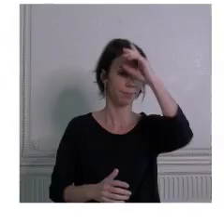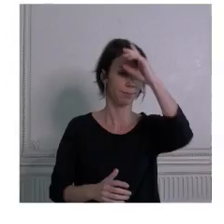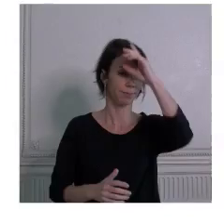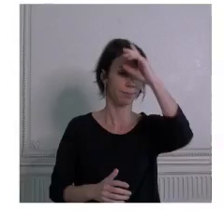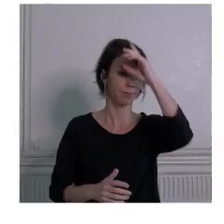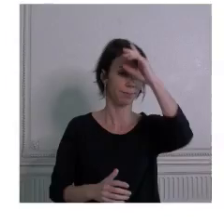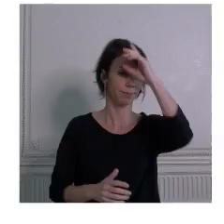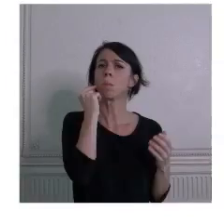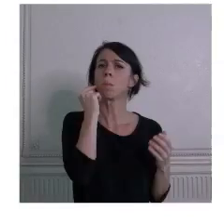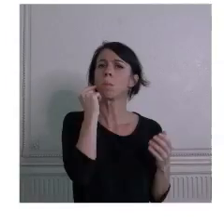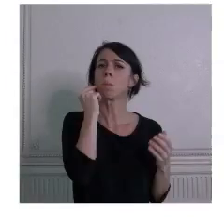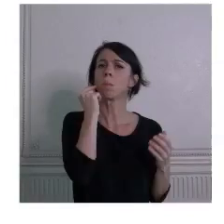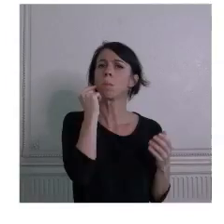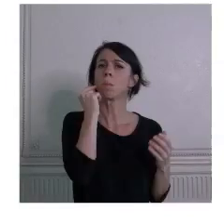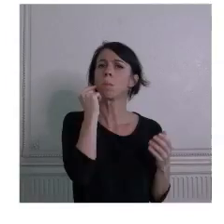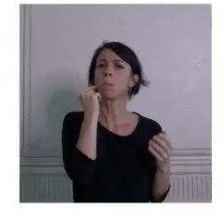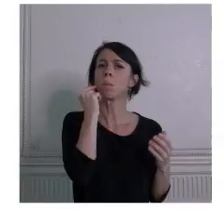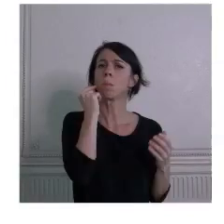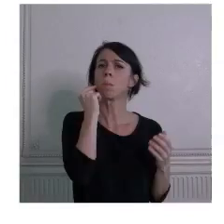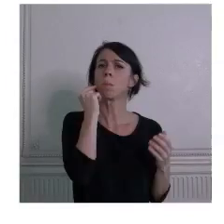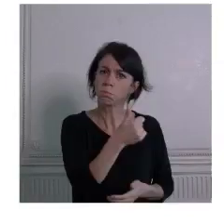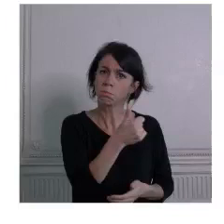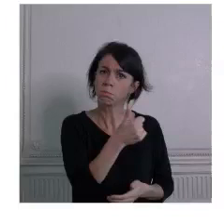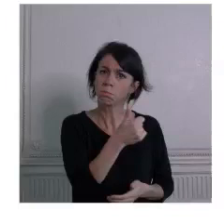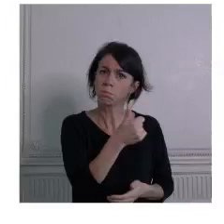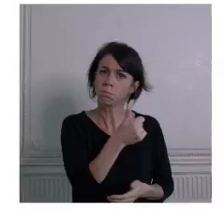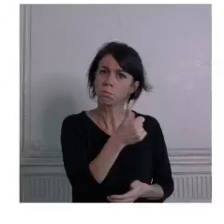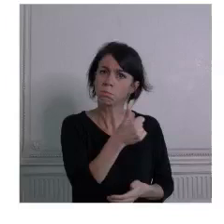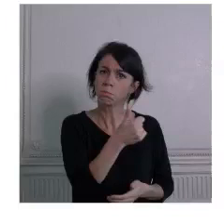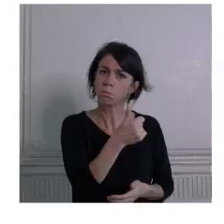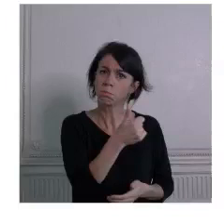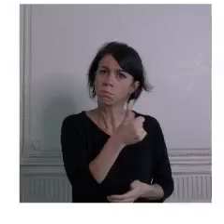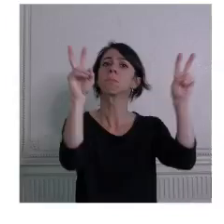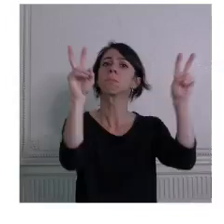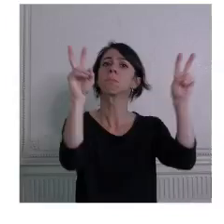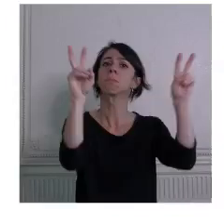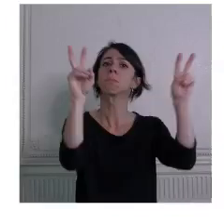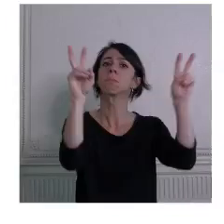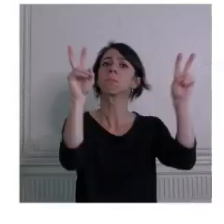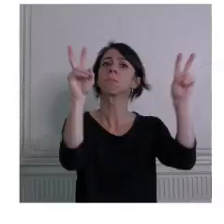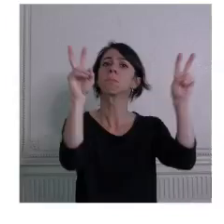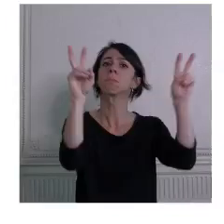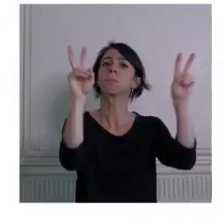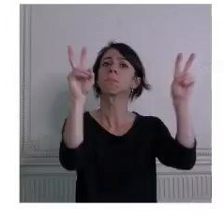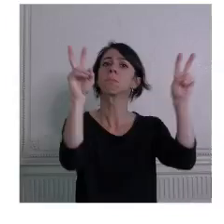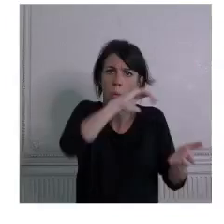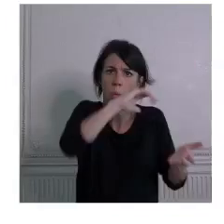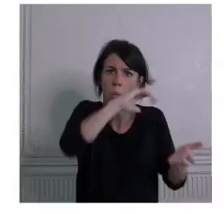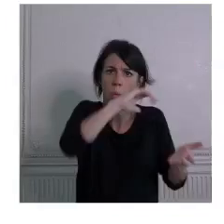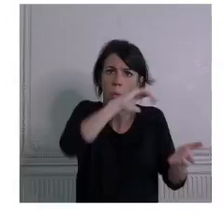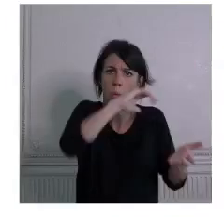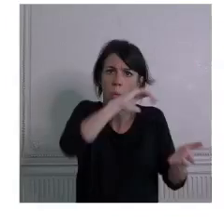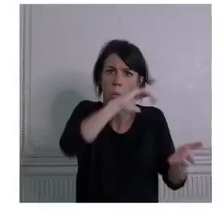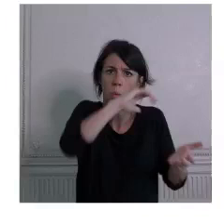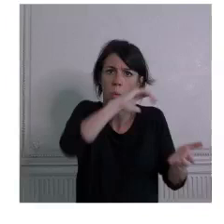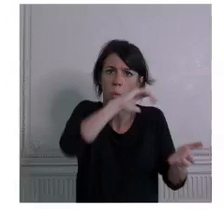Ils doivent être riches et courtois, surtout quand on est dans l'opposition. Vous verrez, ma chère collègue, que ces débats sont en général, à quelques exceptions, très riches, ça c'est